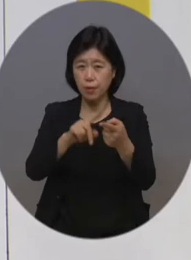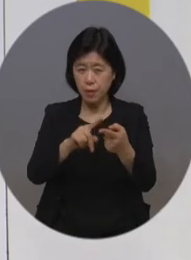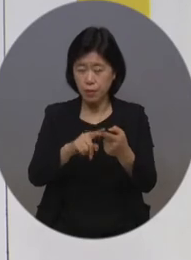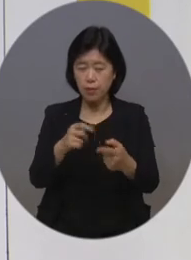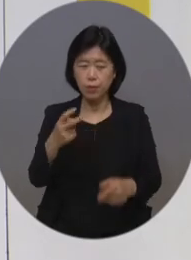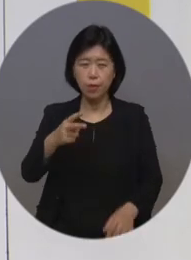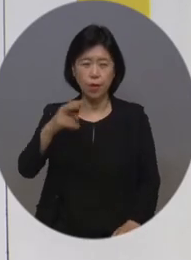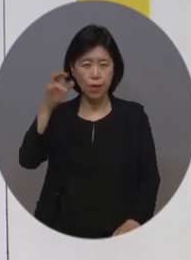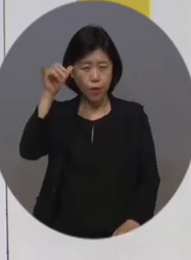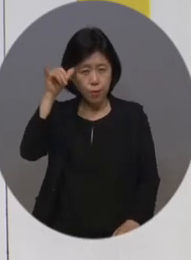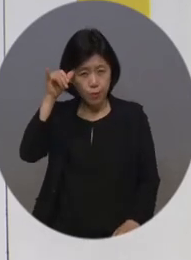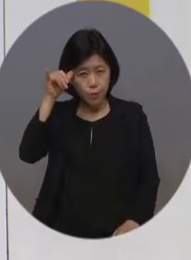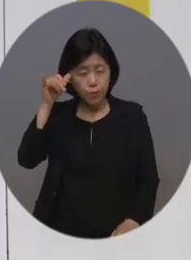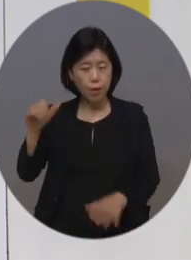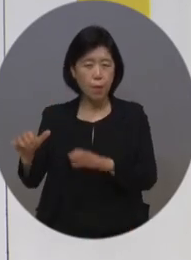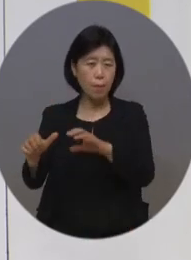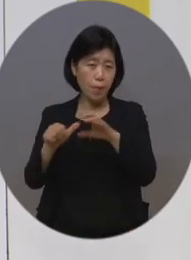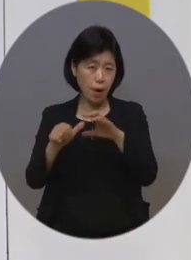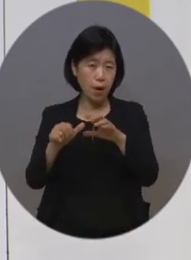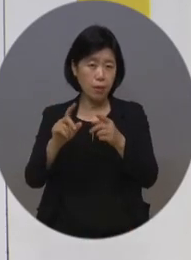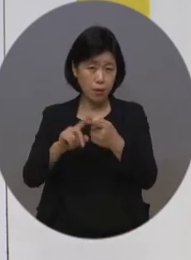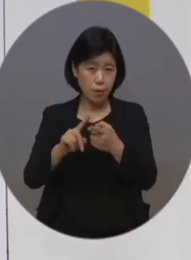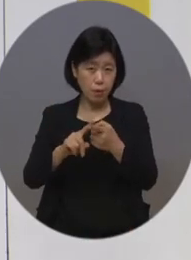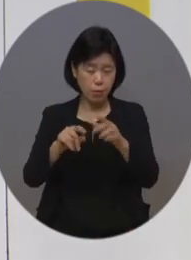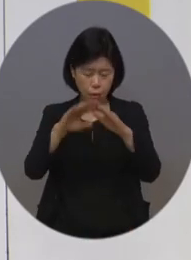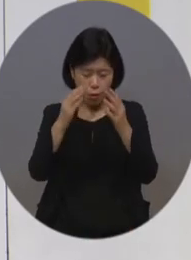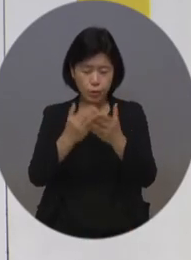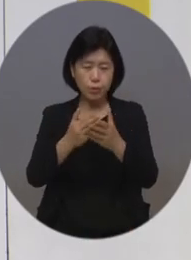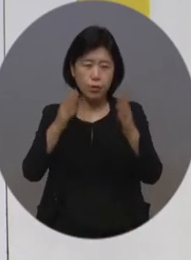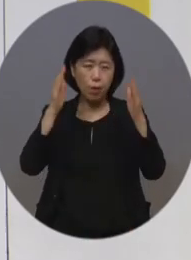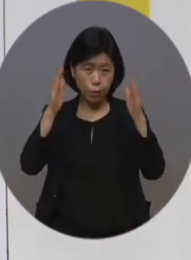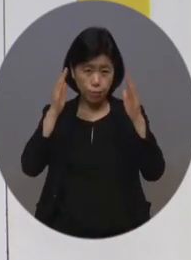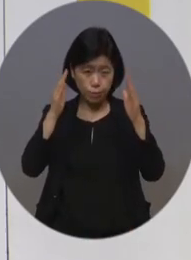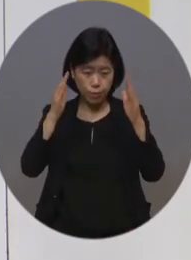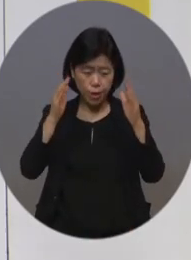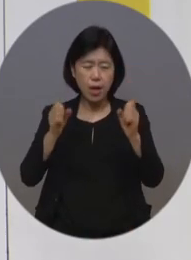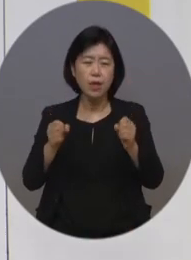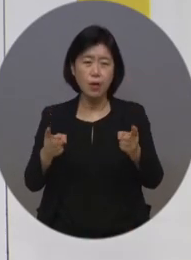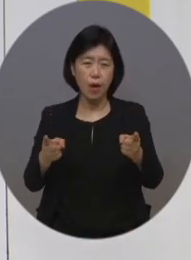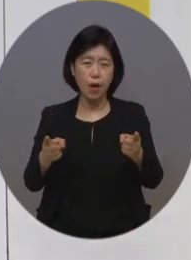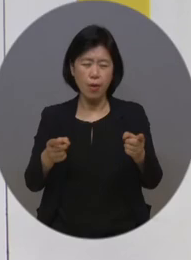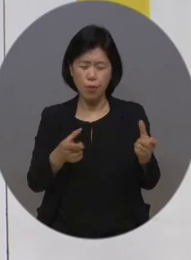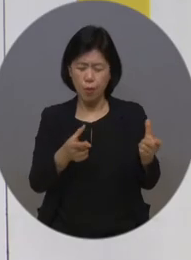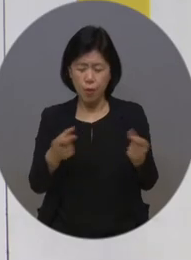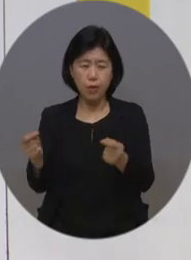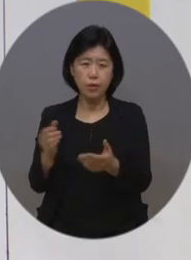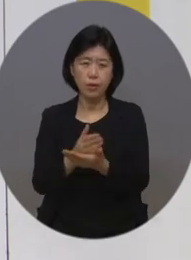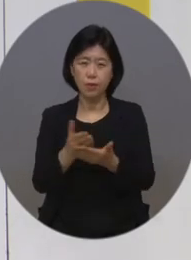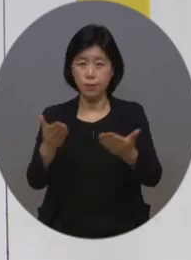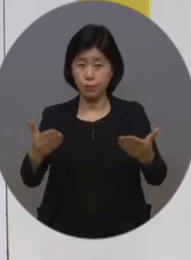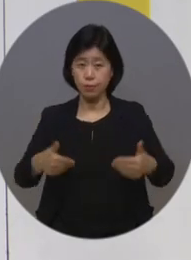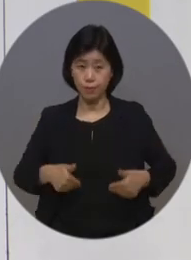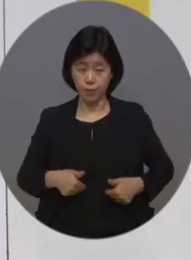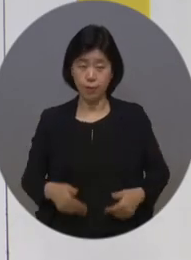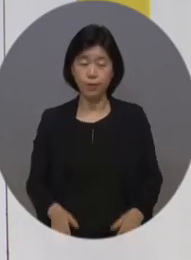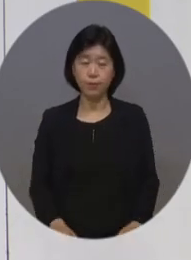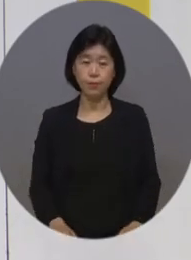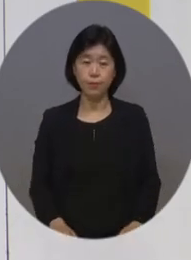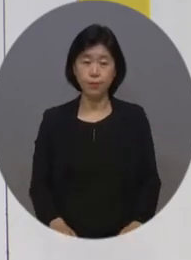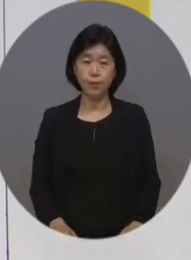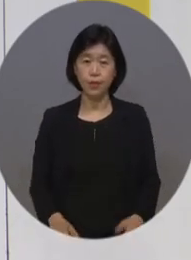프로그램 이런것들을 해가지고 모든 학생들에게 골고루 이 기회를 줘야 되거든요 그래서 제주도도 이런 디지털